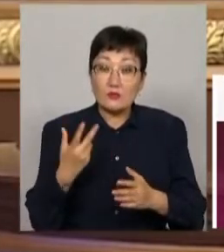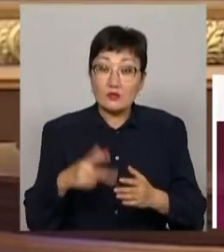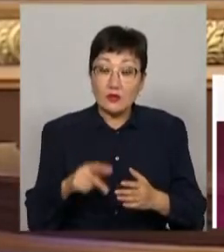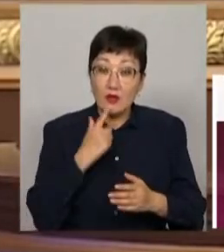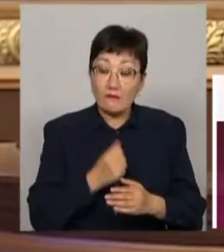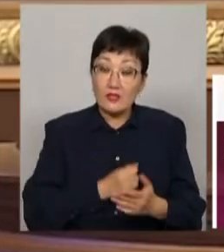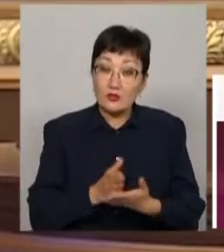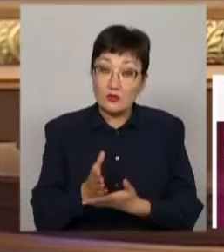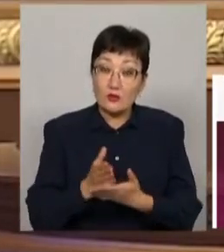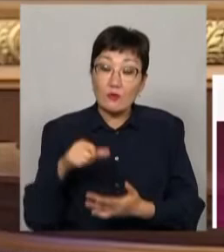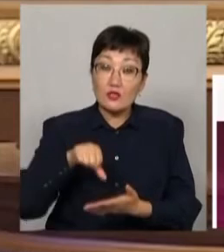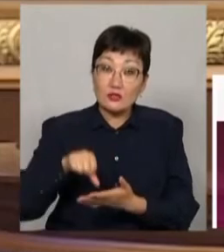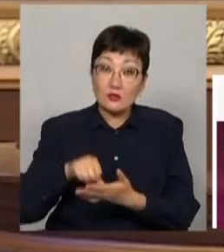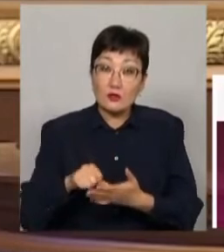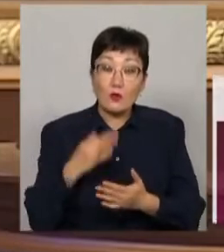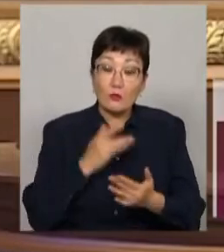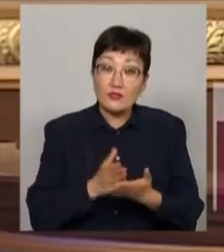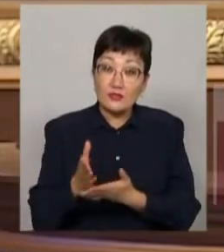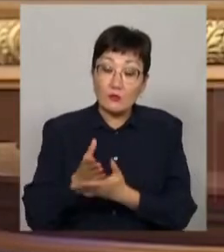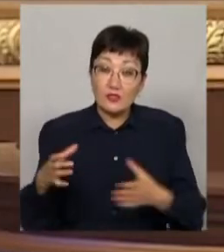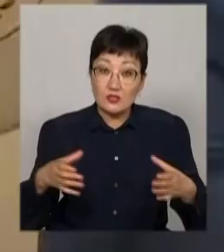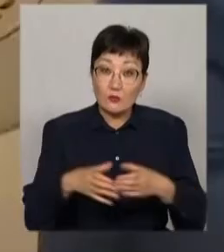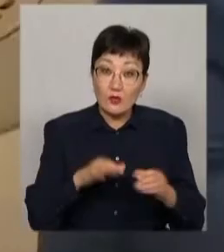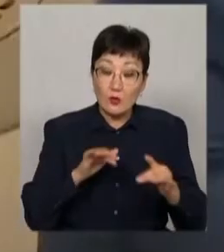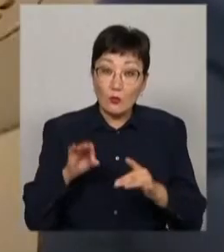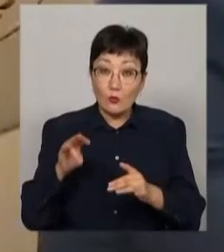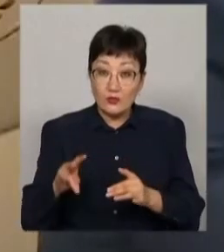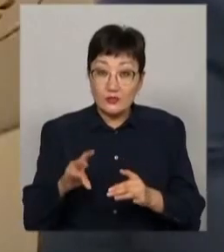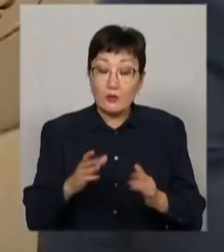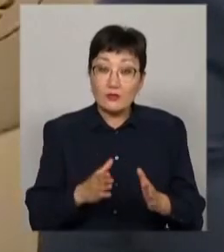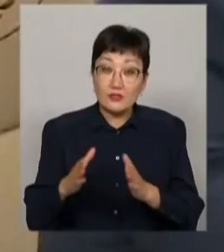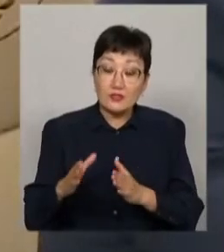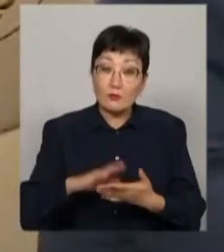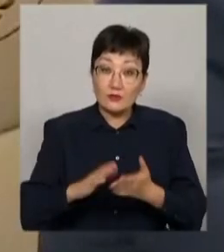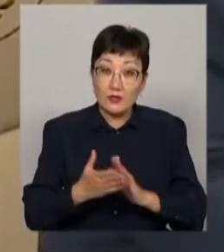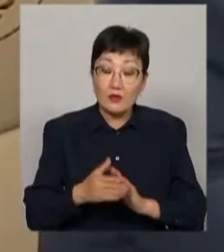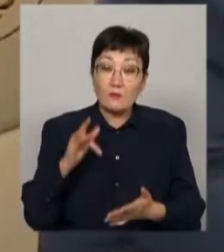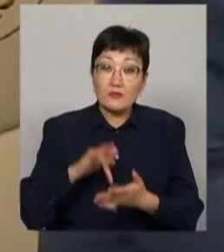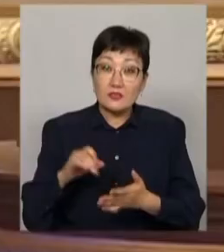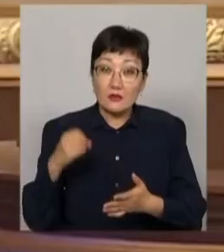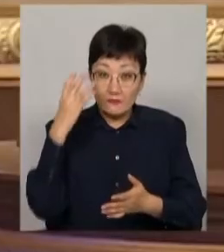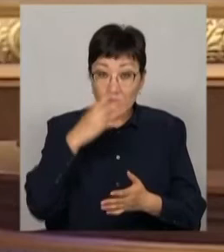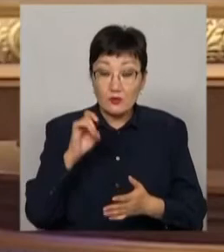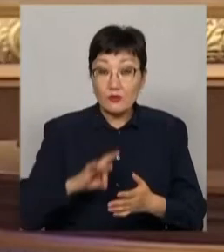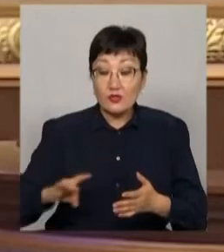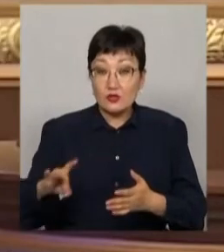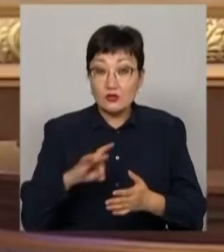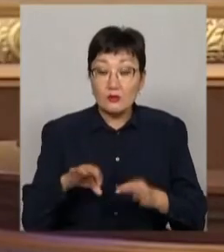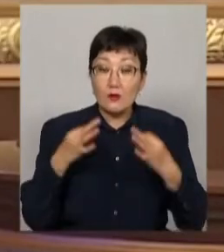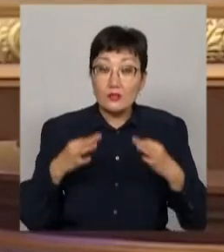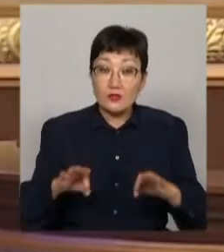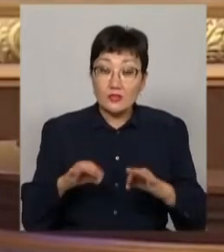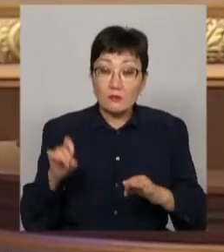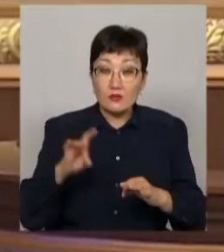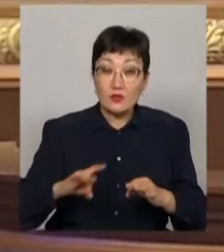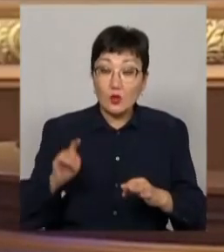военнослужащих для участия многопрофильный комплексный миссии оон по стабилизации ситуации в центральноафриканской республике демократической